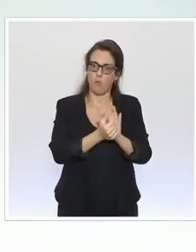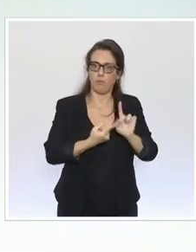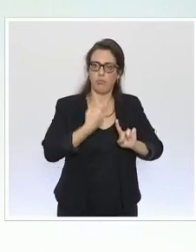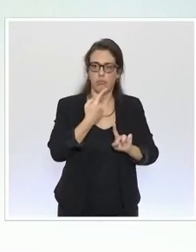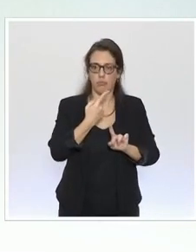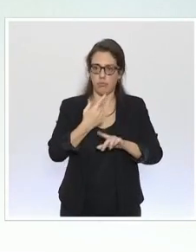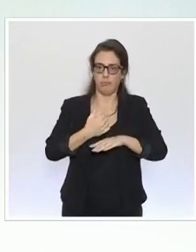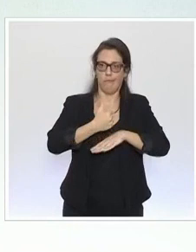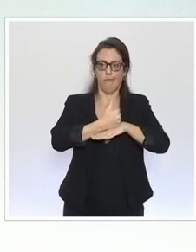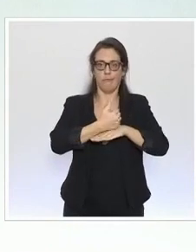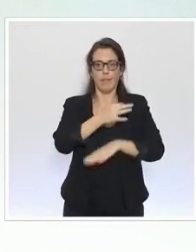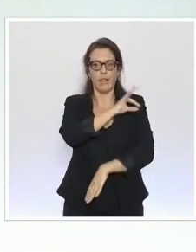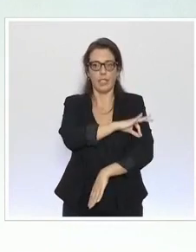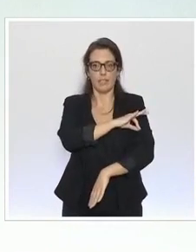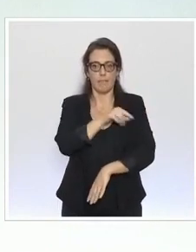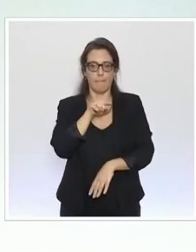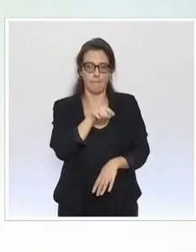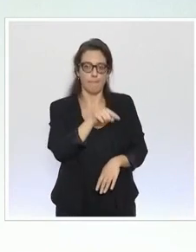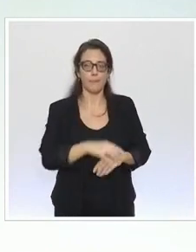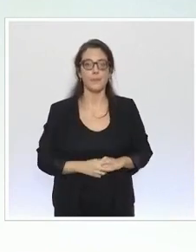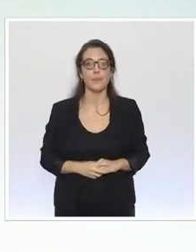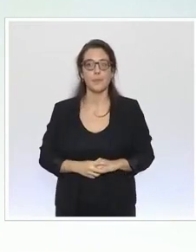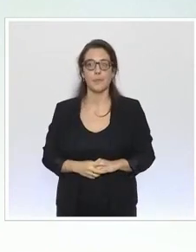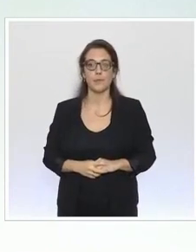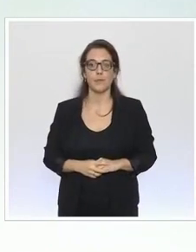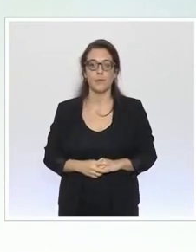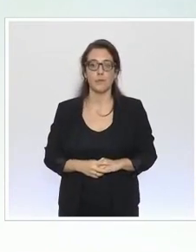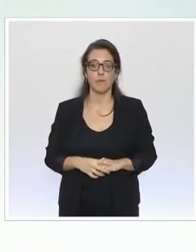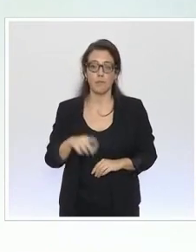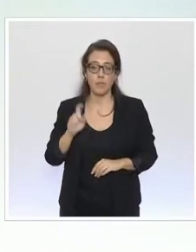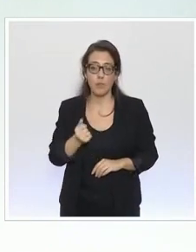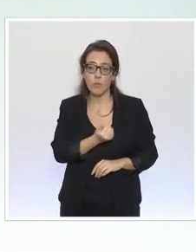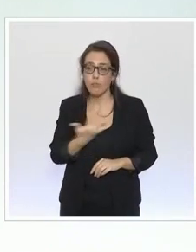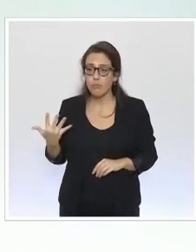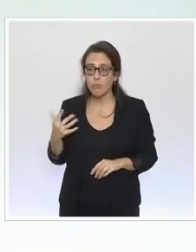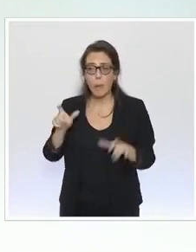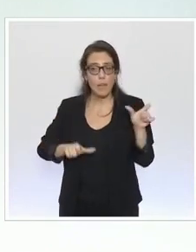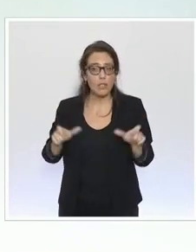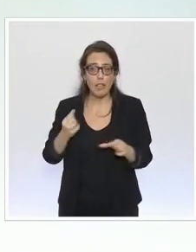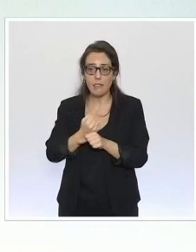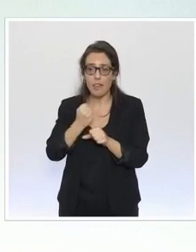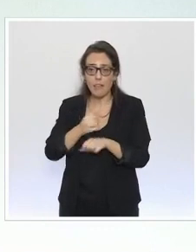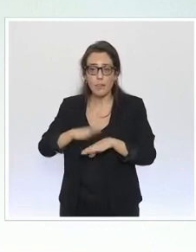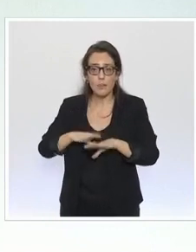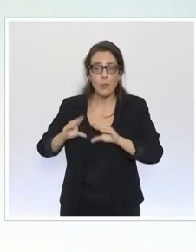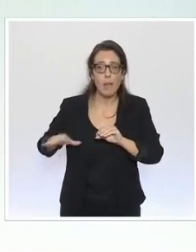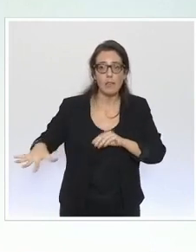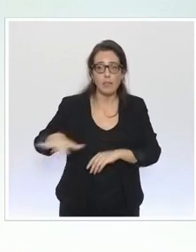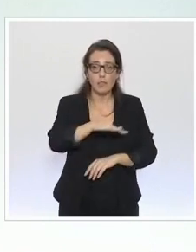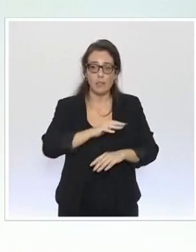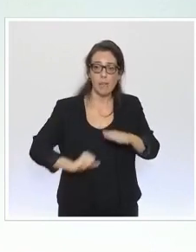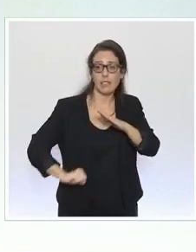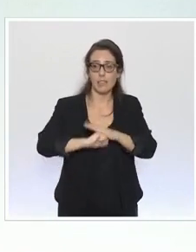Et plus généralement, c'est par l'implication d'un maximum d'acteurs de terrain dans les territoires que passera